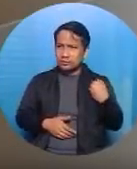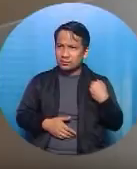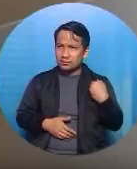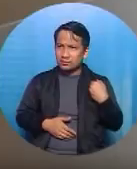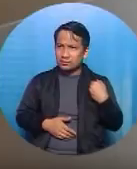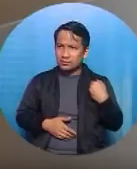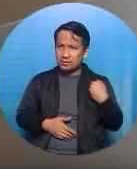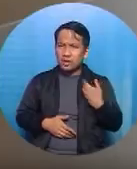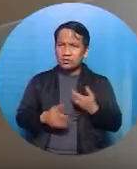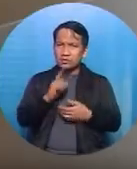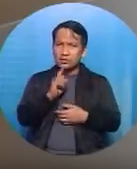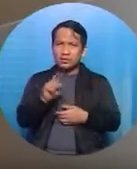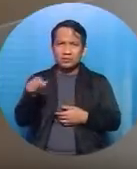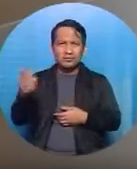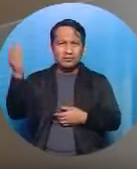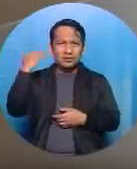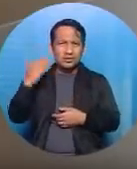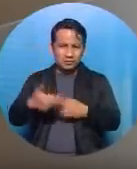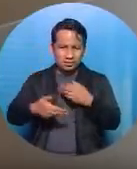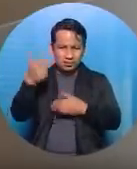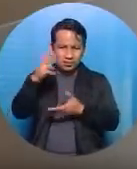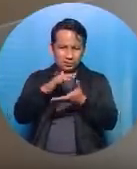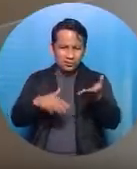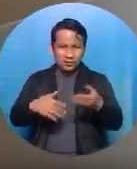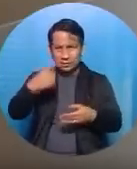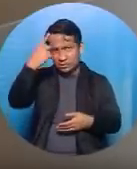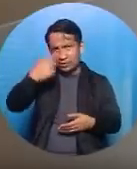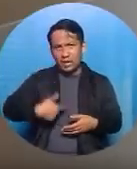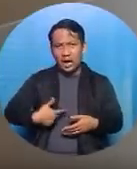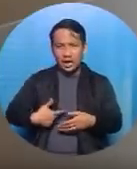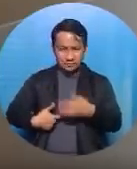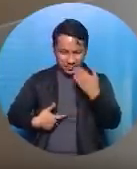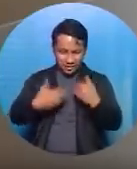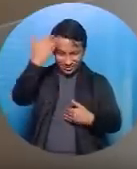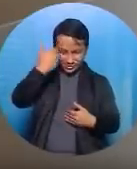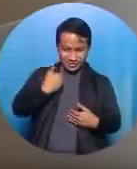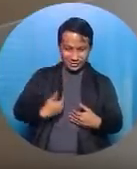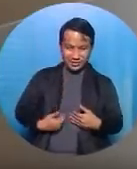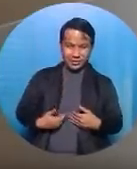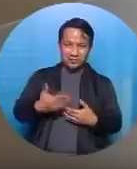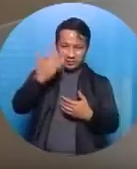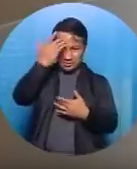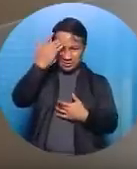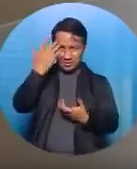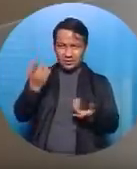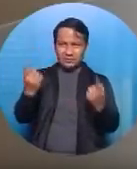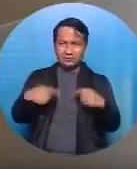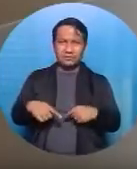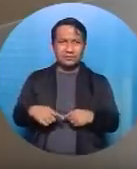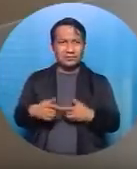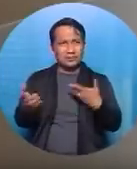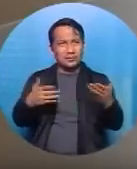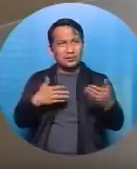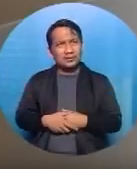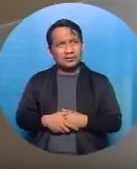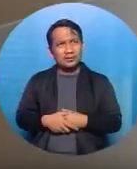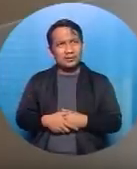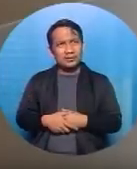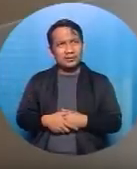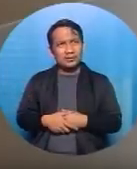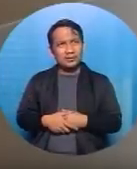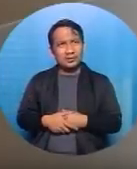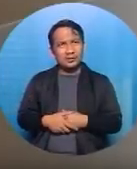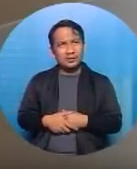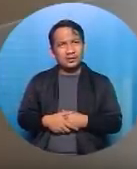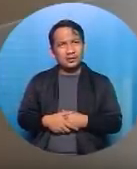Hindi ko siya pinapapasok. May high blood na yan. Dati pang may high blood yan. Na-stroke na nga yun. Alam ko. Sinabi niya yon. Yung gamot nga niya, alam ko yun eh. Oh, alam mo